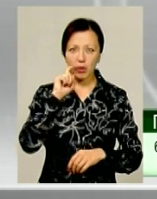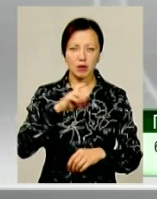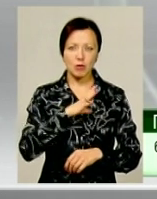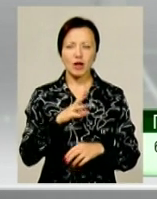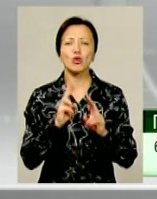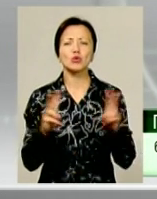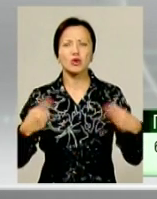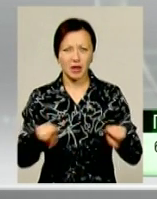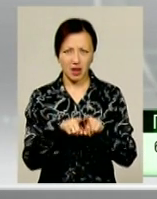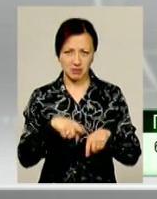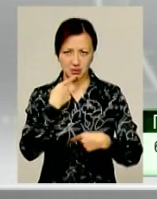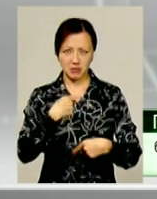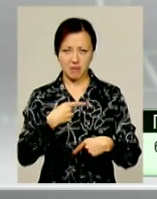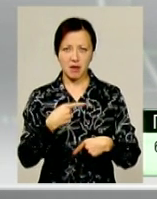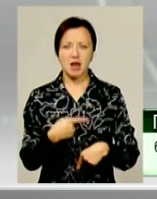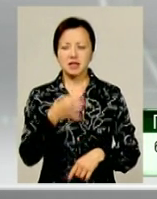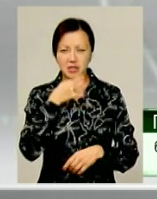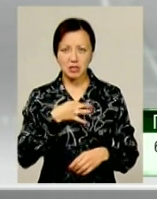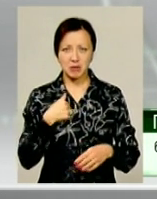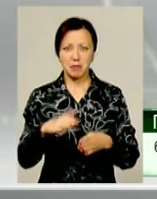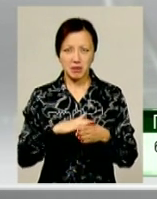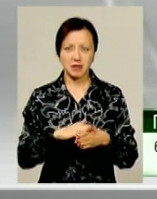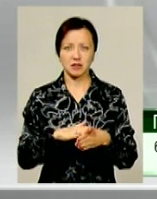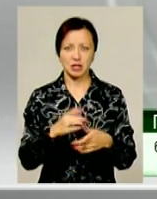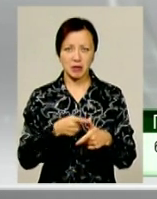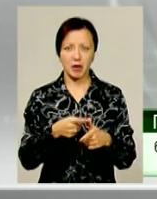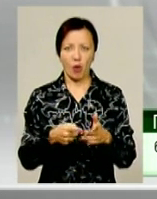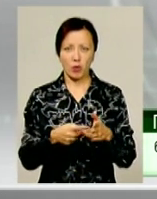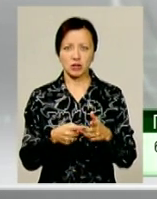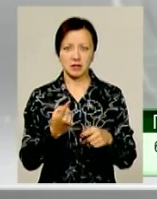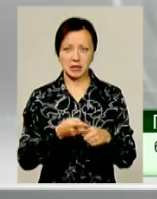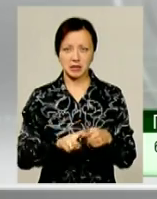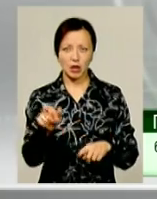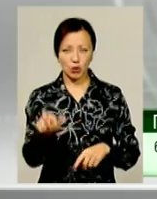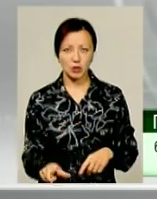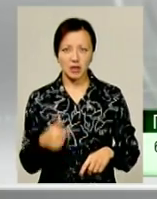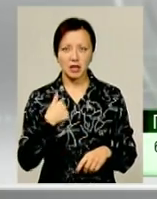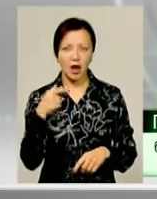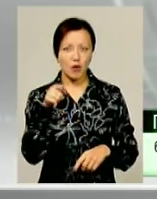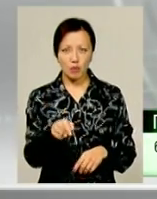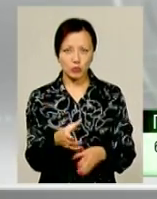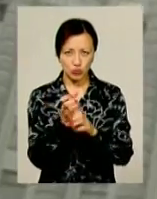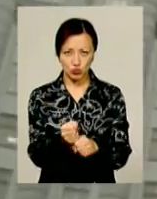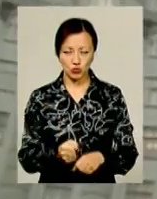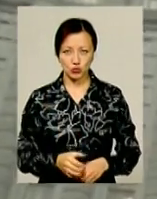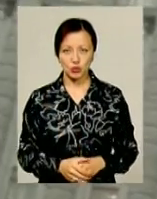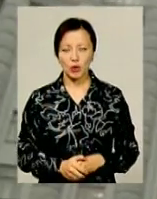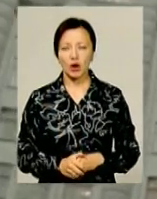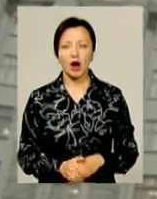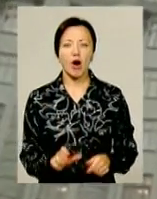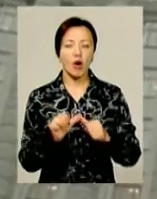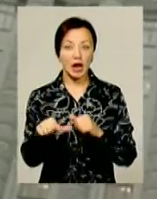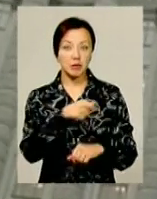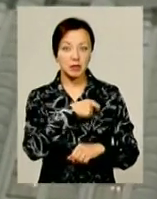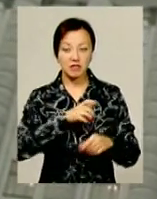Україні були. Хто таке може сказати? Назвіть мені прізвище, ім'я, очі своє, говорите, цієї людини. Я йому видеру очі візьму. Окремі